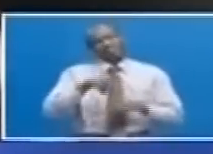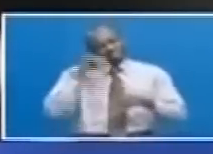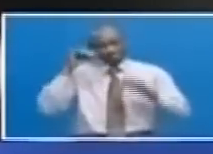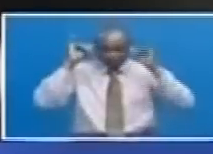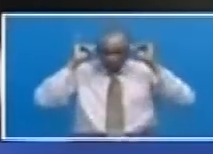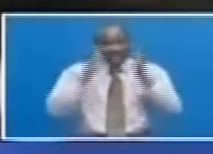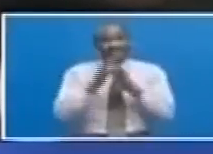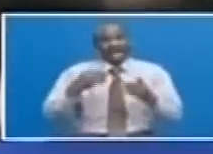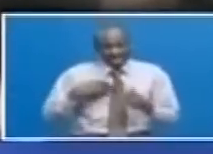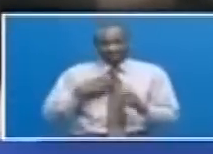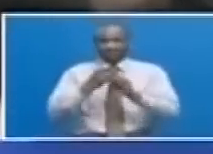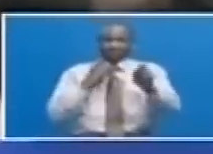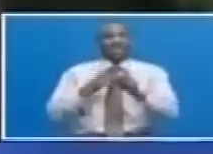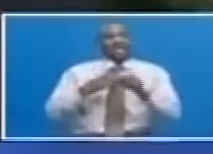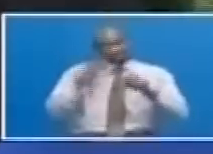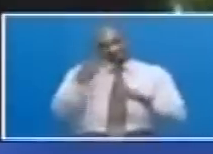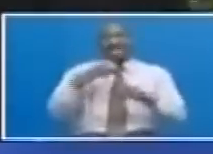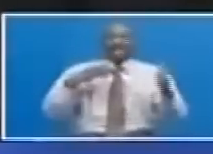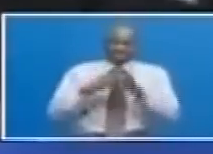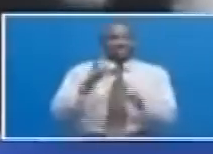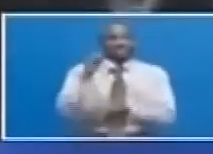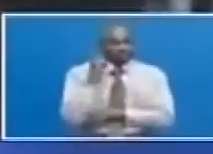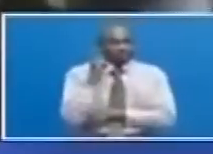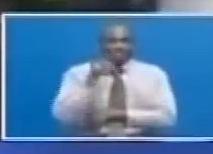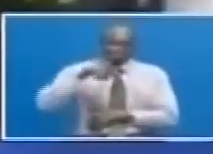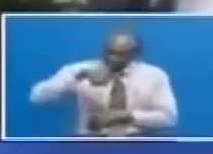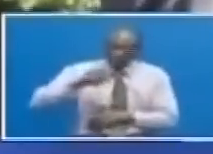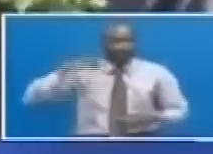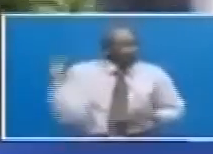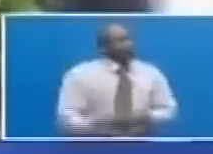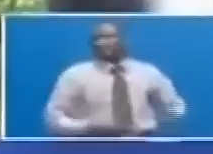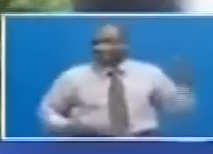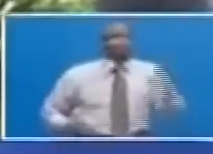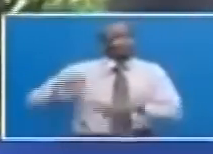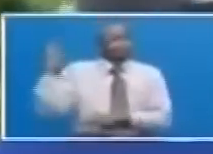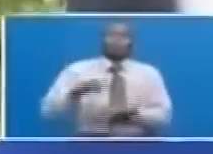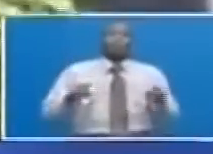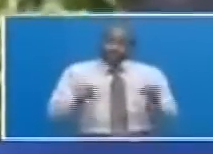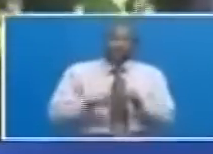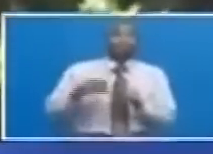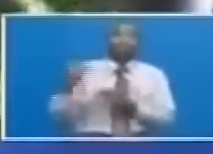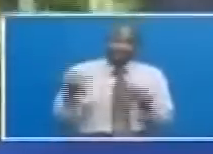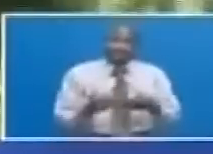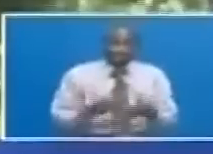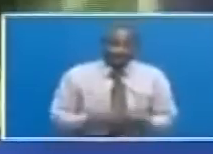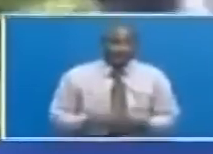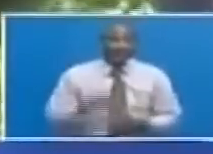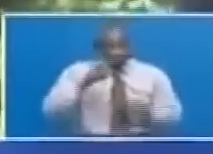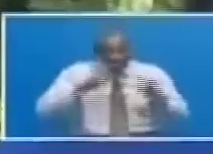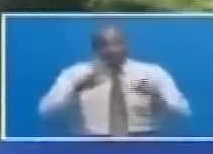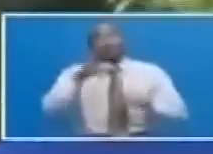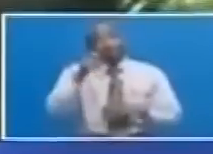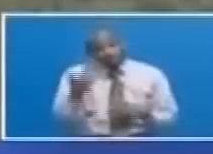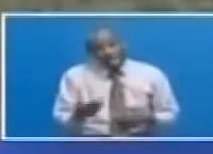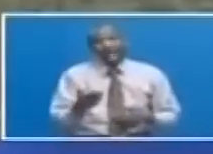na umiliki wa silaha kinyume cha sheria, akipigwa kitutu ili akubali kosa lake. Amani hapa inatafutwa kwa